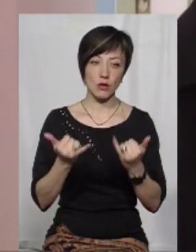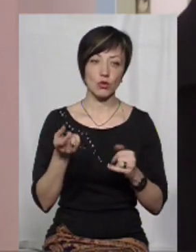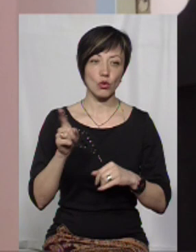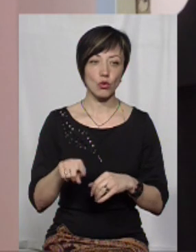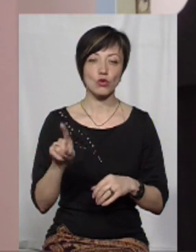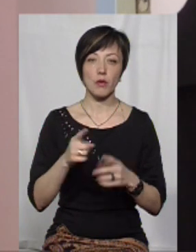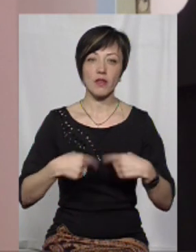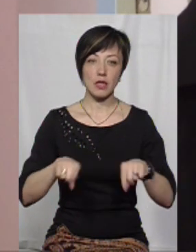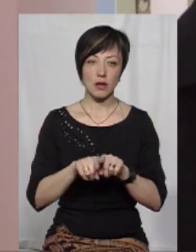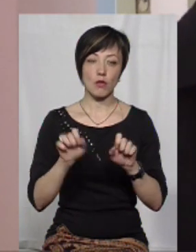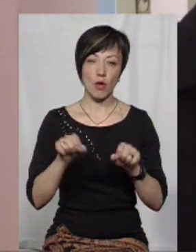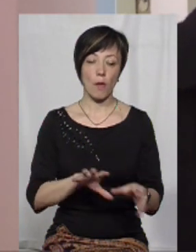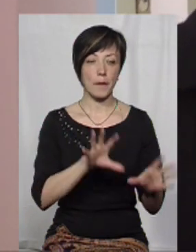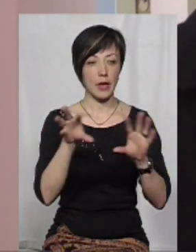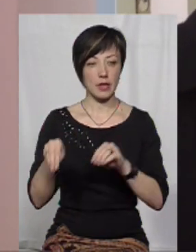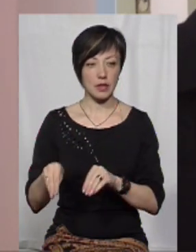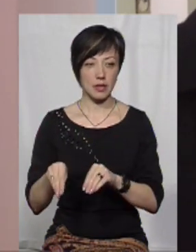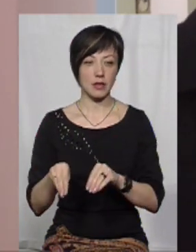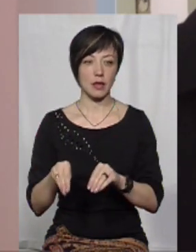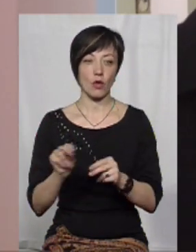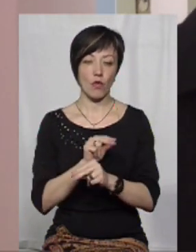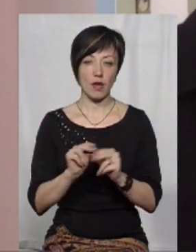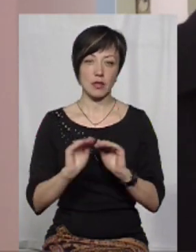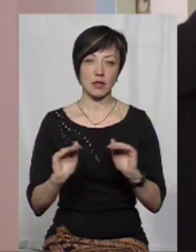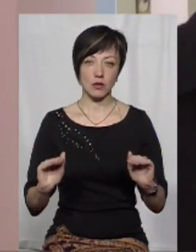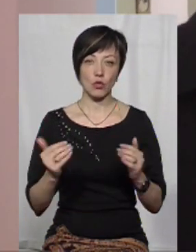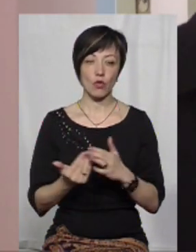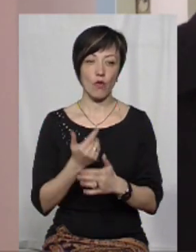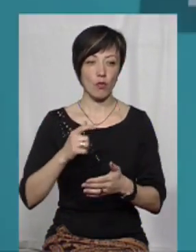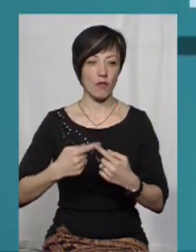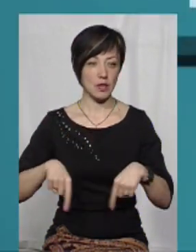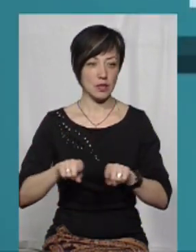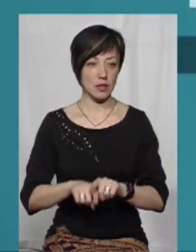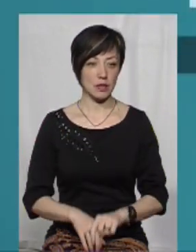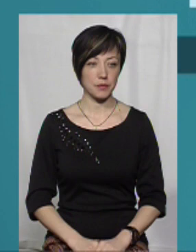щоб відділення могло перейти і дітки лікуватися в новому відділенні.